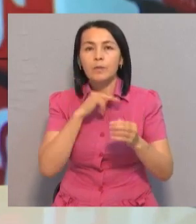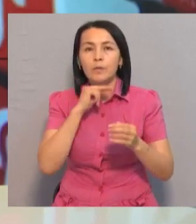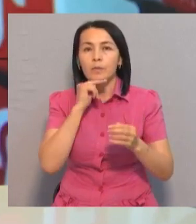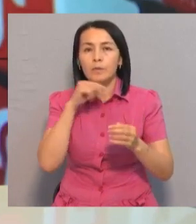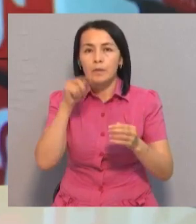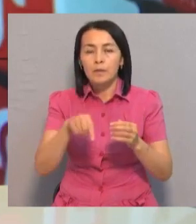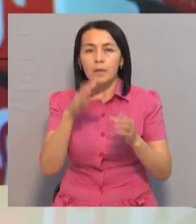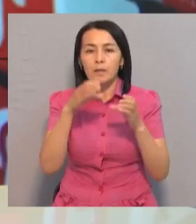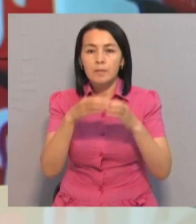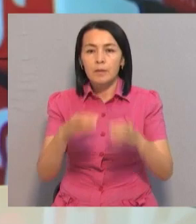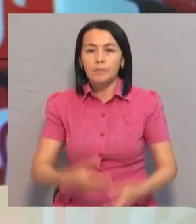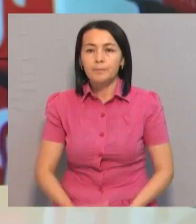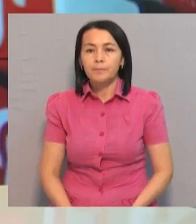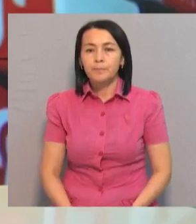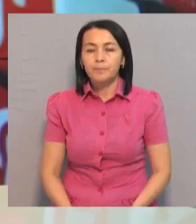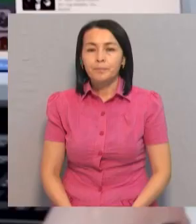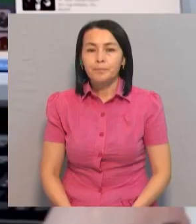регулировать данную сферу.